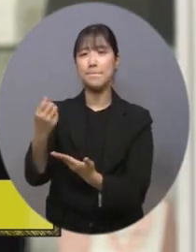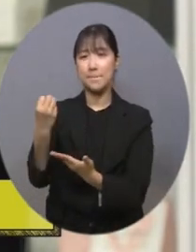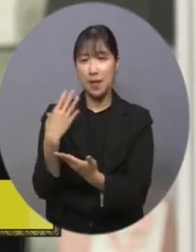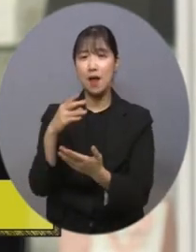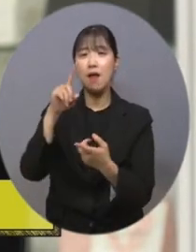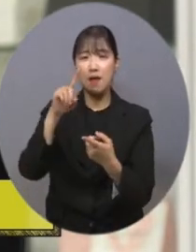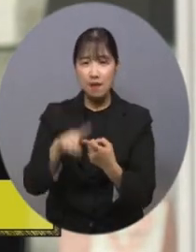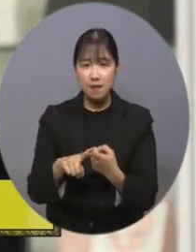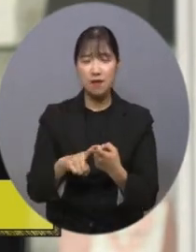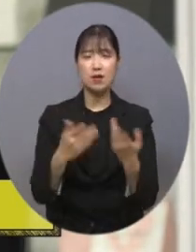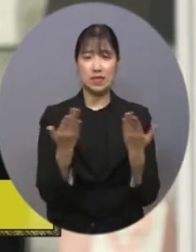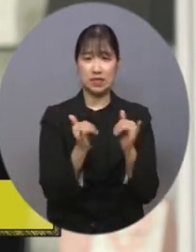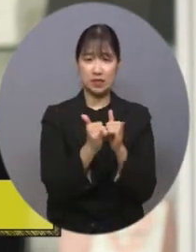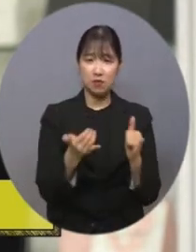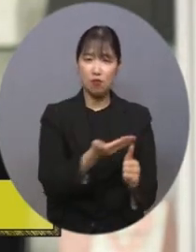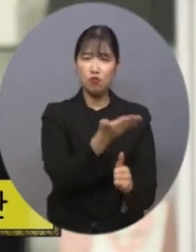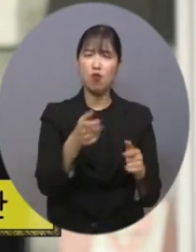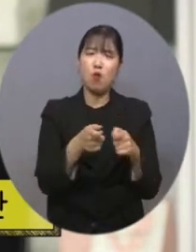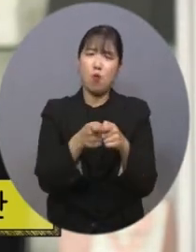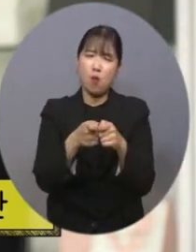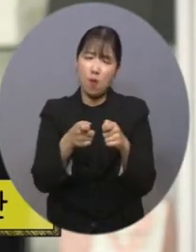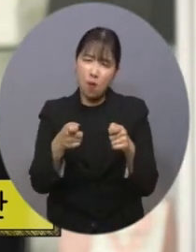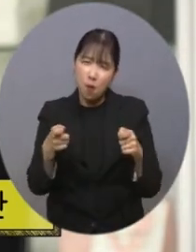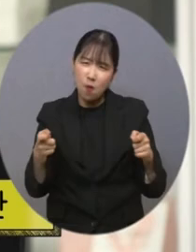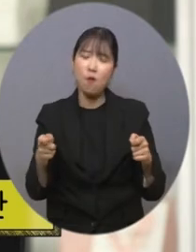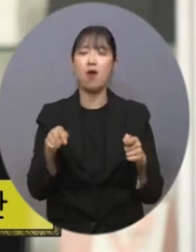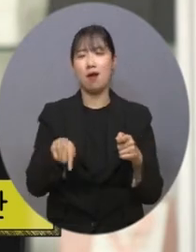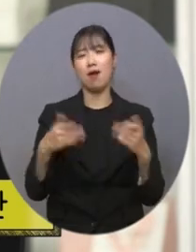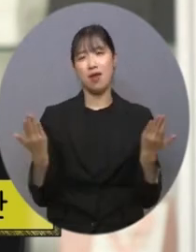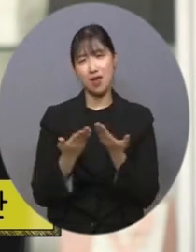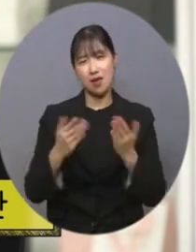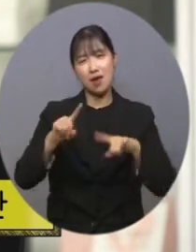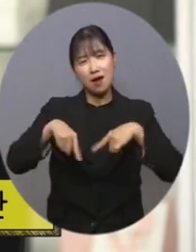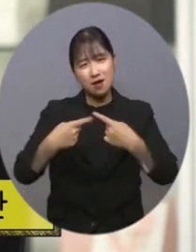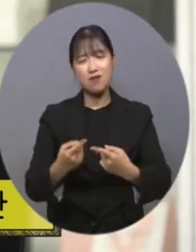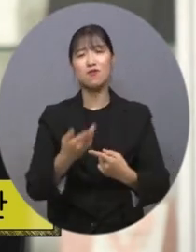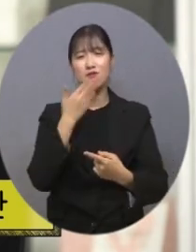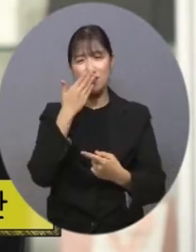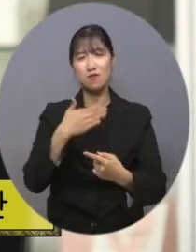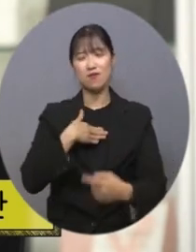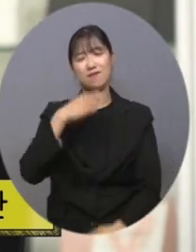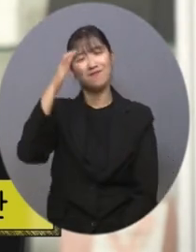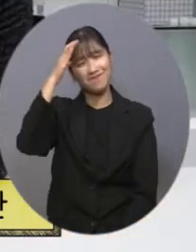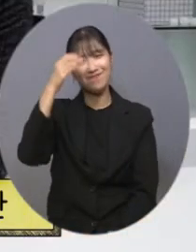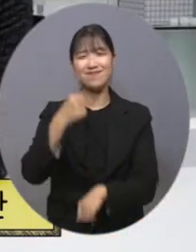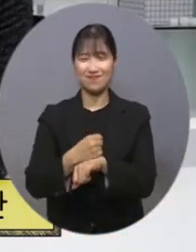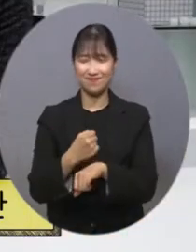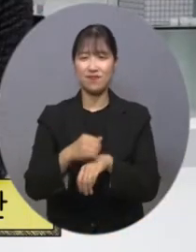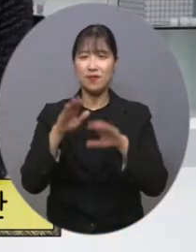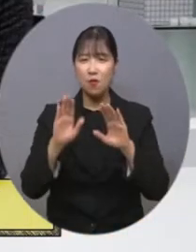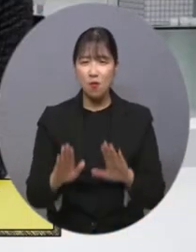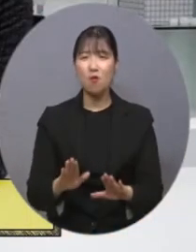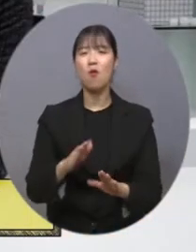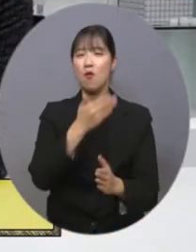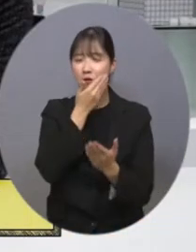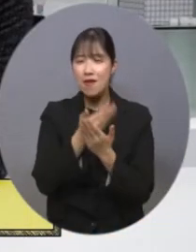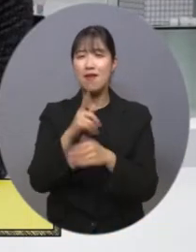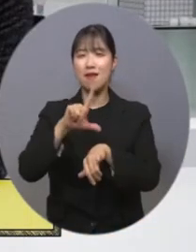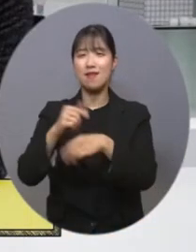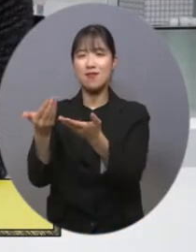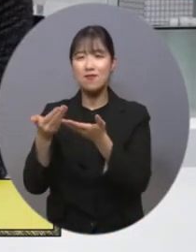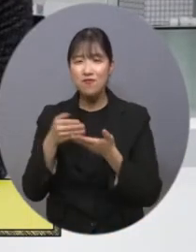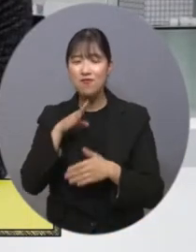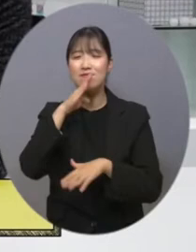말씀대로 직원분들이 오랫동안 일을 하실 수 있도록 저도 같이 바라보겠습니다. 오늘 귀한 시간 내주셔서